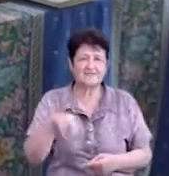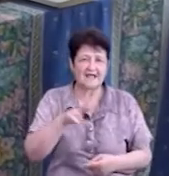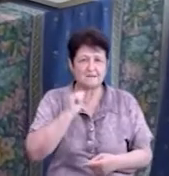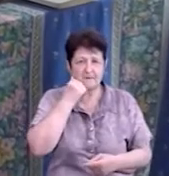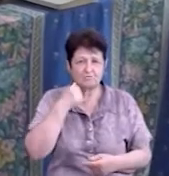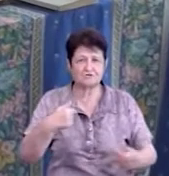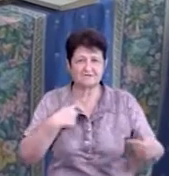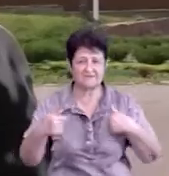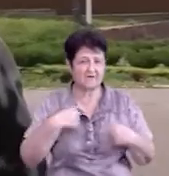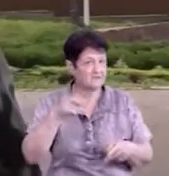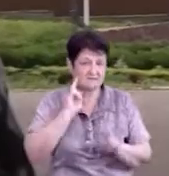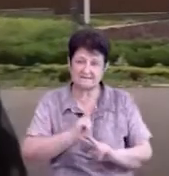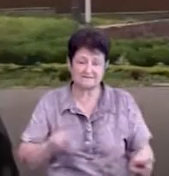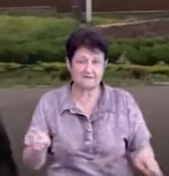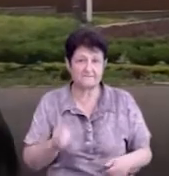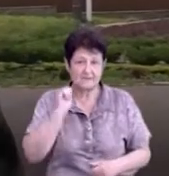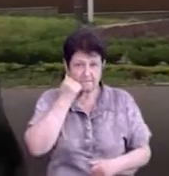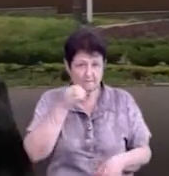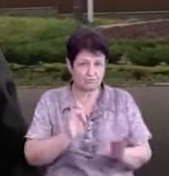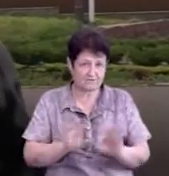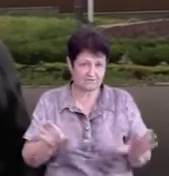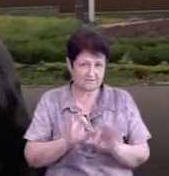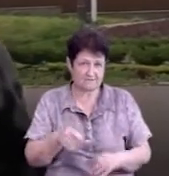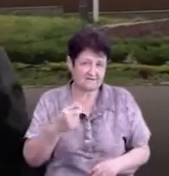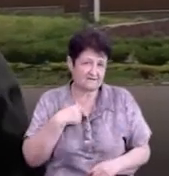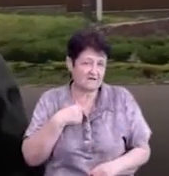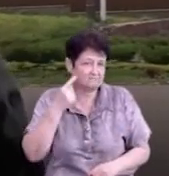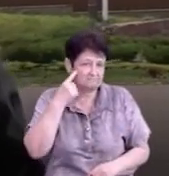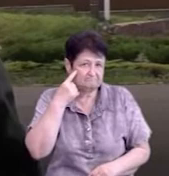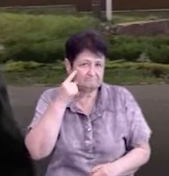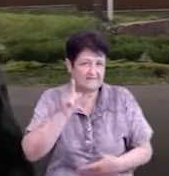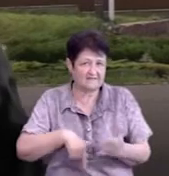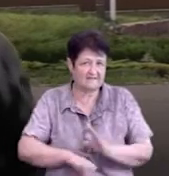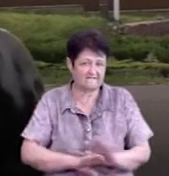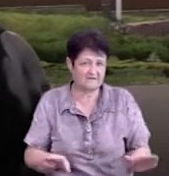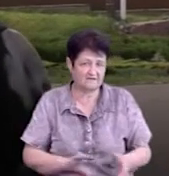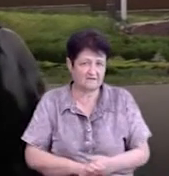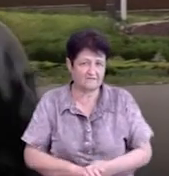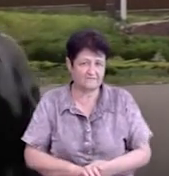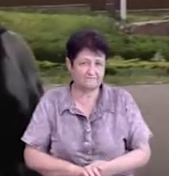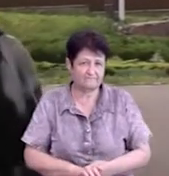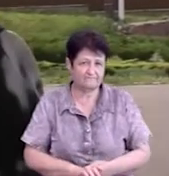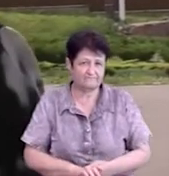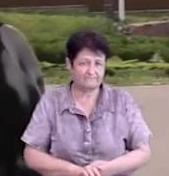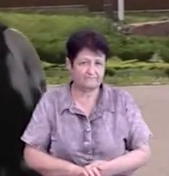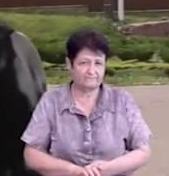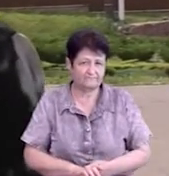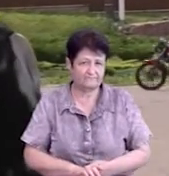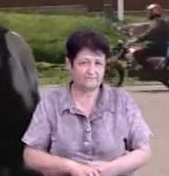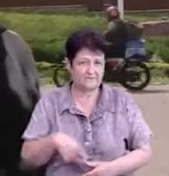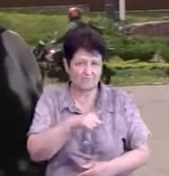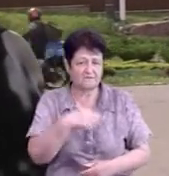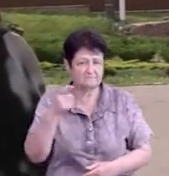бабусею знущались, не знав. Бабуся розказувала, але я ж не приймав так все до уваги. Я думав, ну,